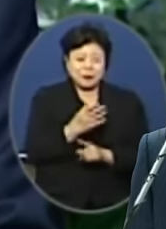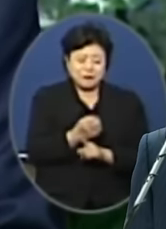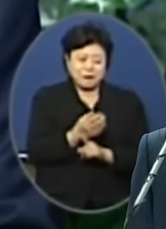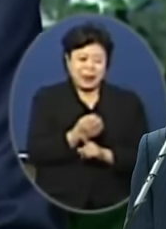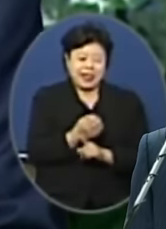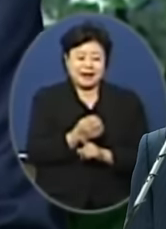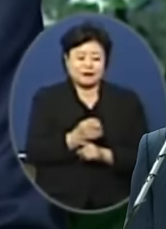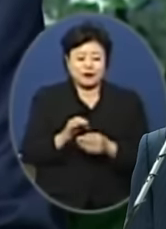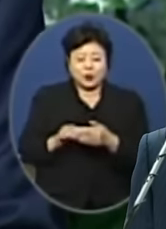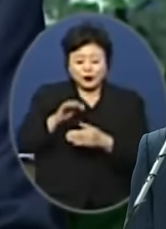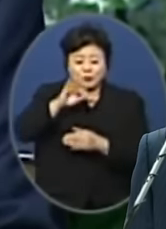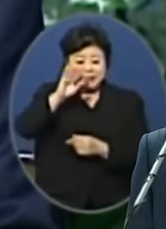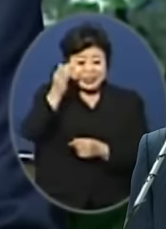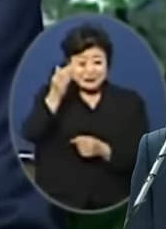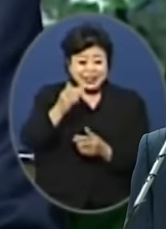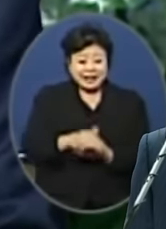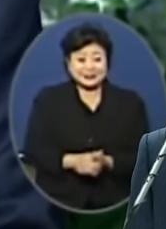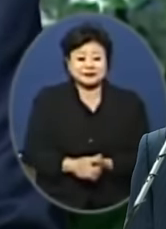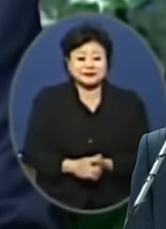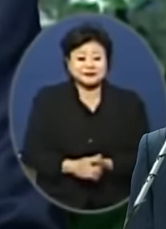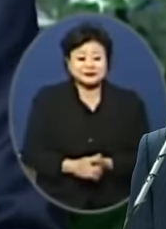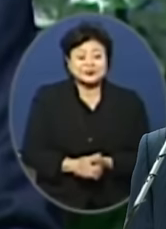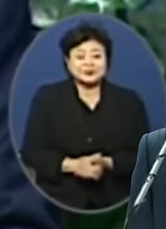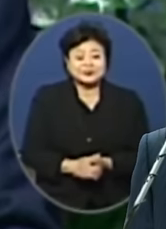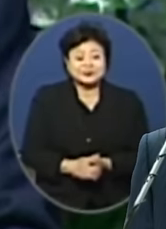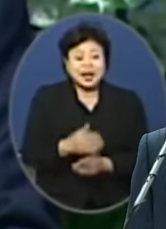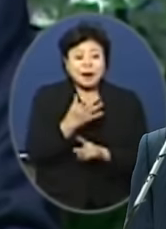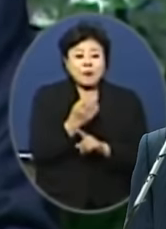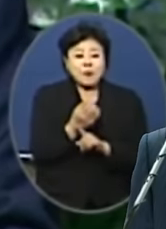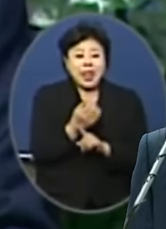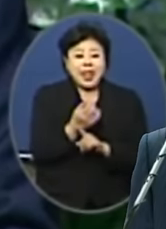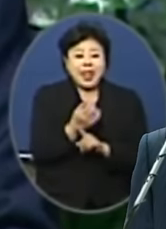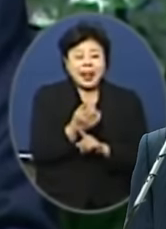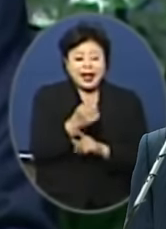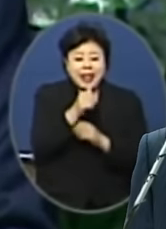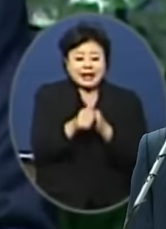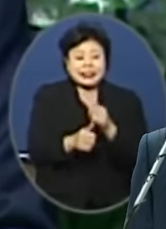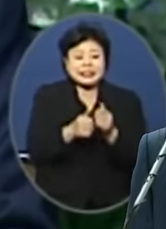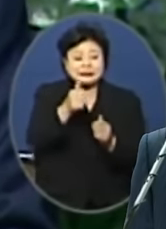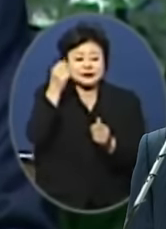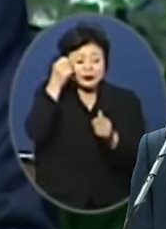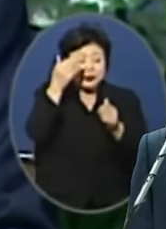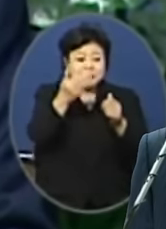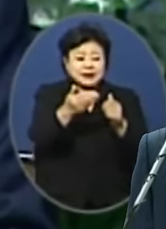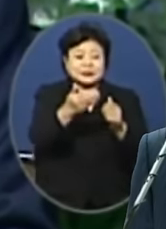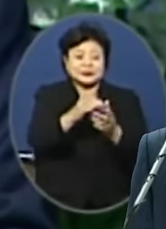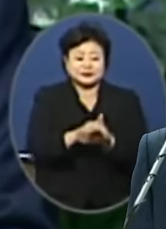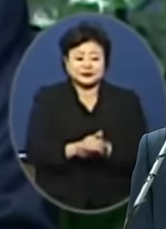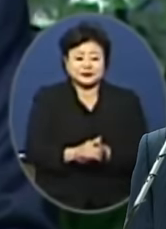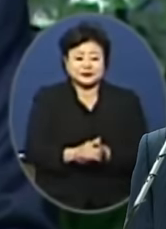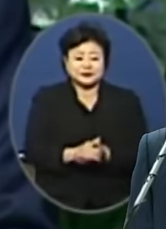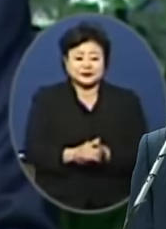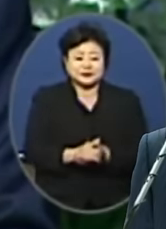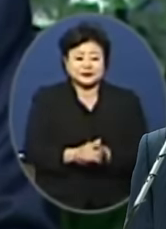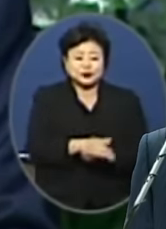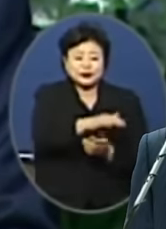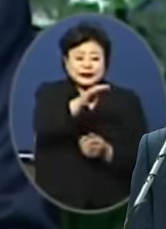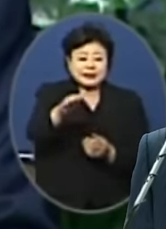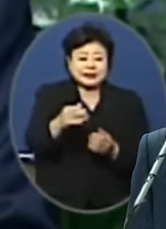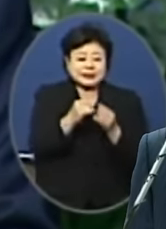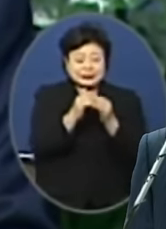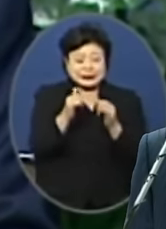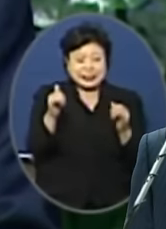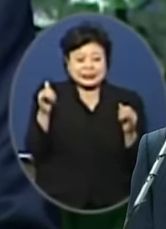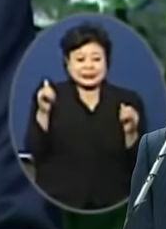보배로서 넘치게 되는 것입니다. 그 보배가 하나님 성령에 의해서 우리